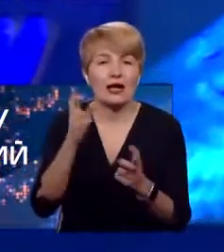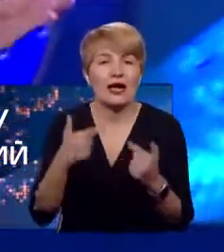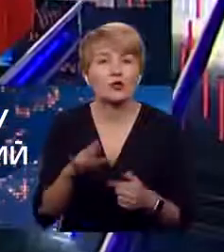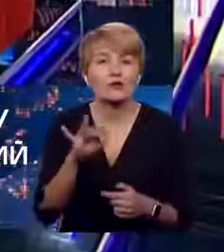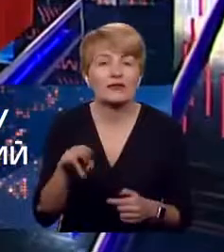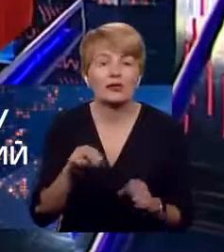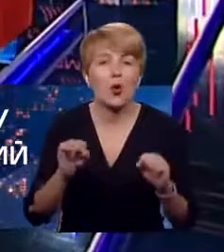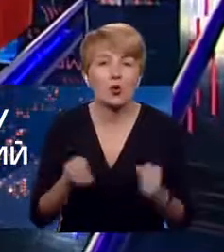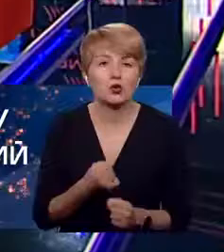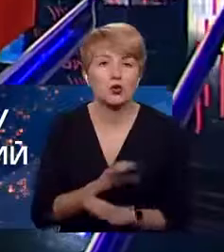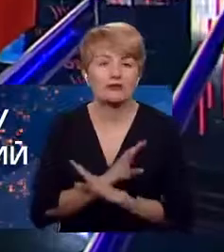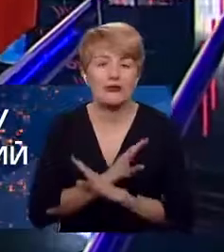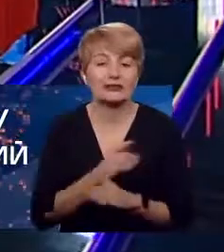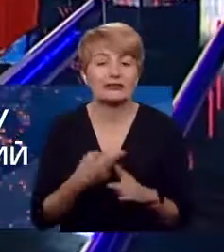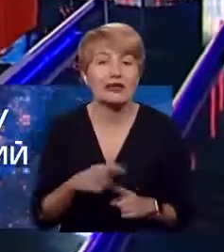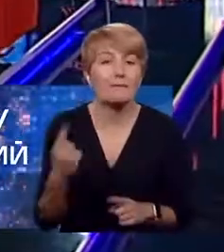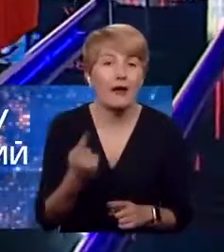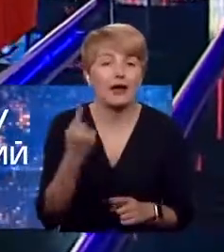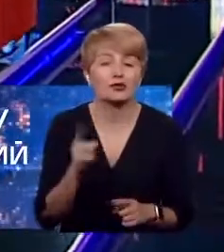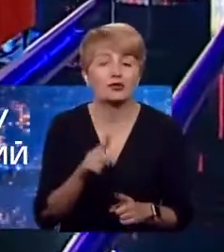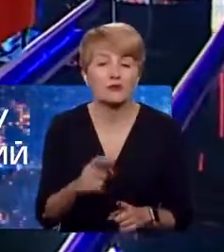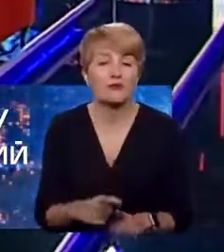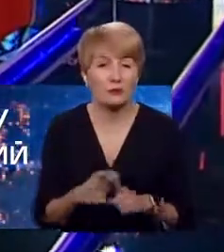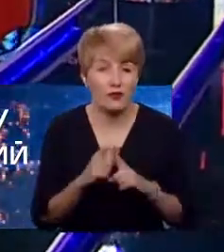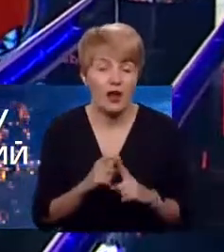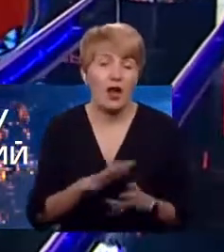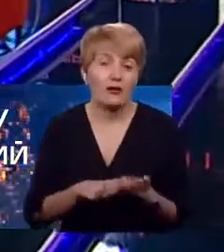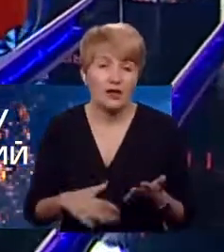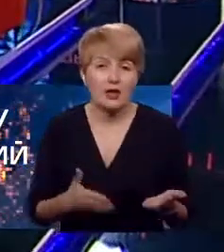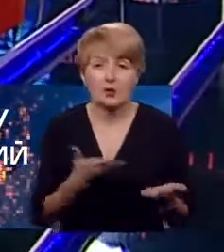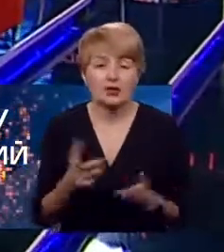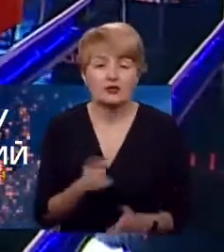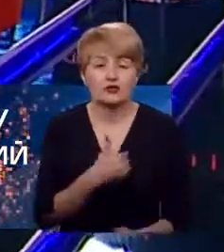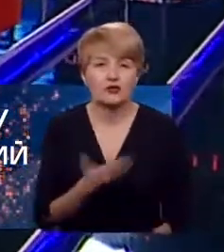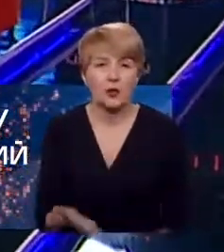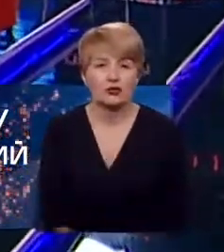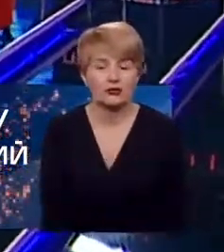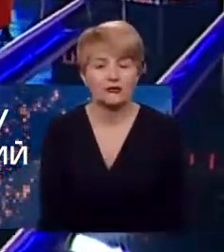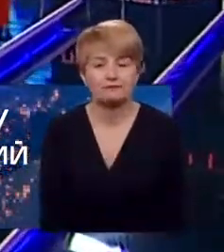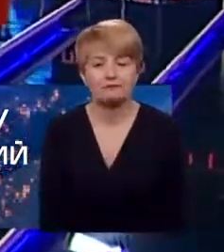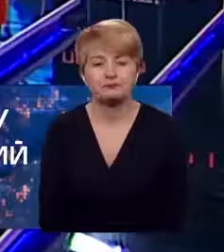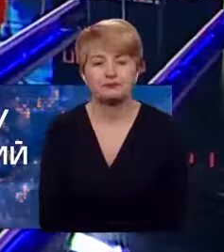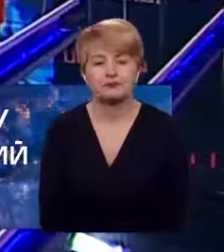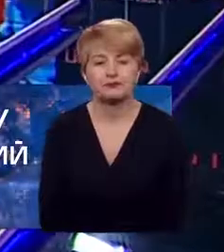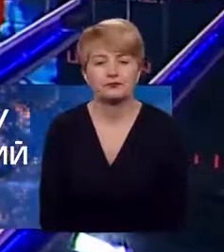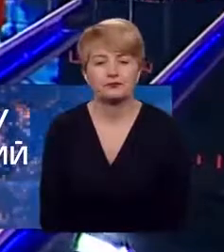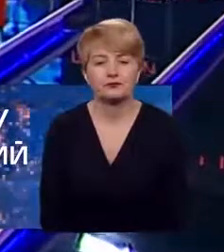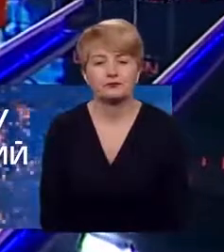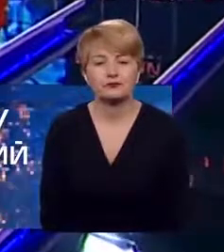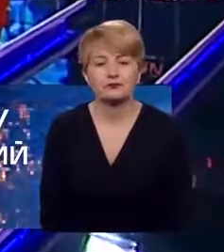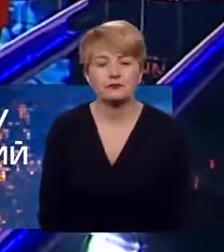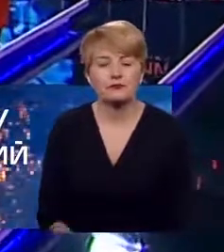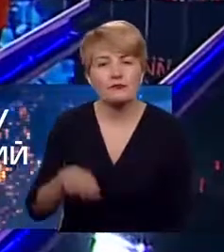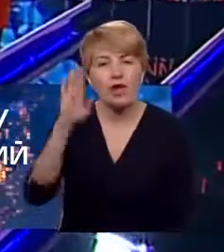від холодної смерті. Це перше, що я прошу, щоб ви відповіли, а далі, будь ласка, що ви хочете сказати. Пан